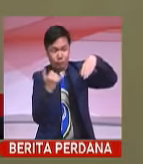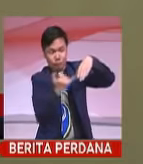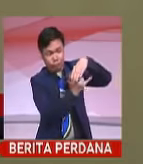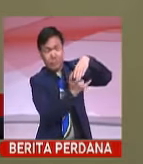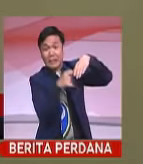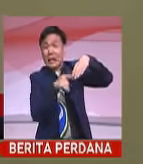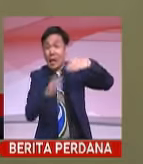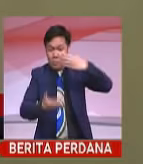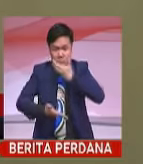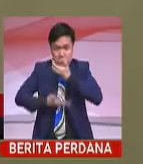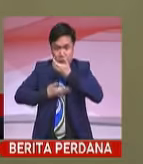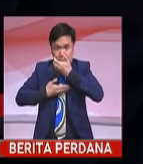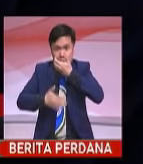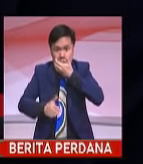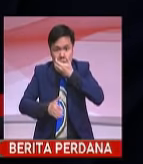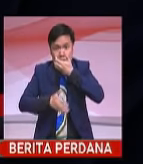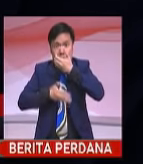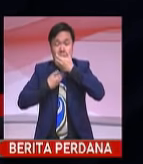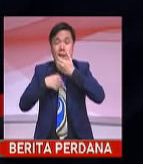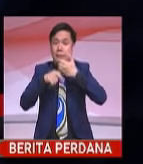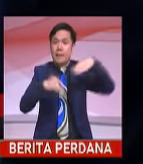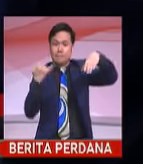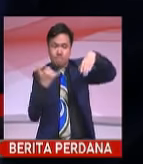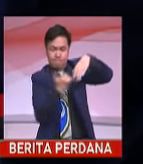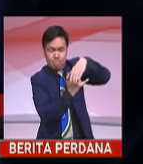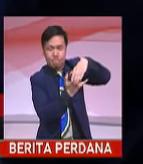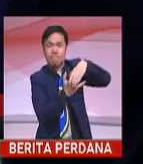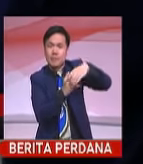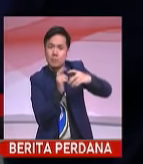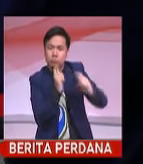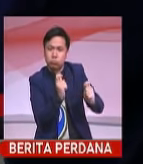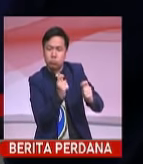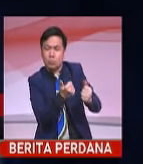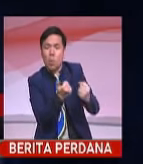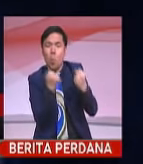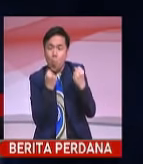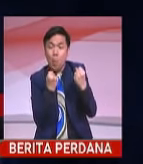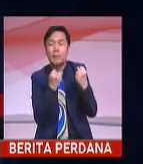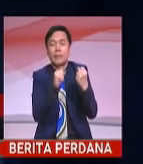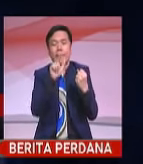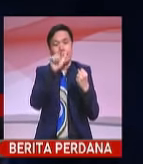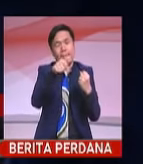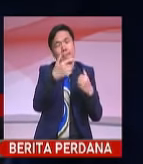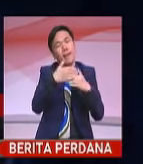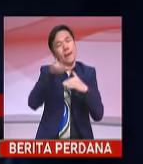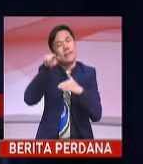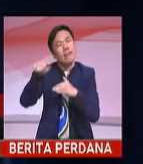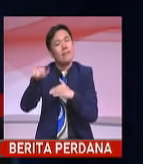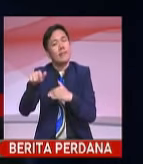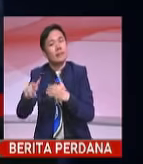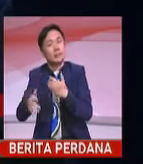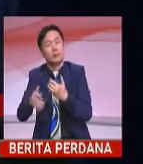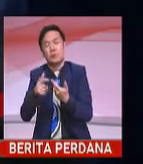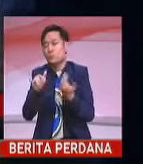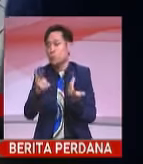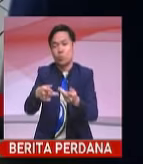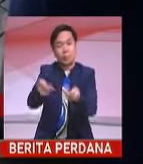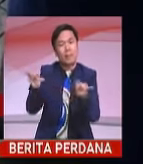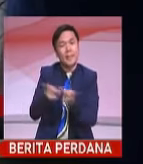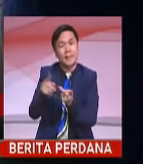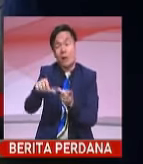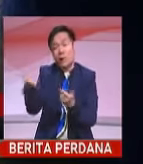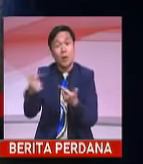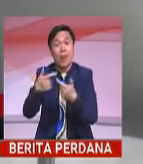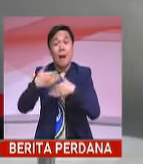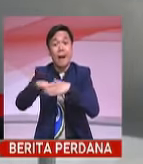bantuan pernafasan akan distabilkan terlebih dahulu di sini sebelum dimasukkan semula ke wad atau dibawa ke Hospital Sungai